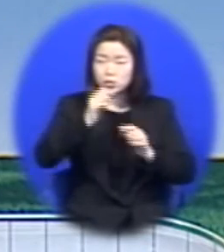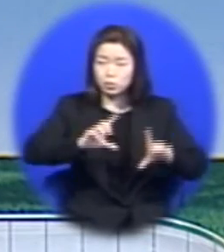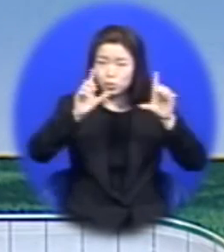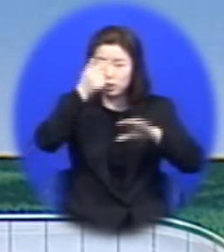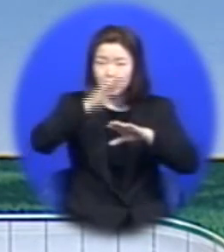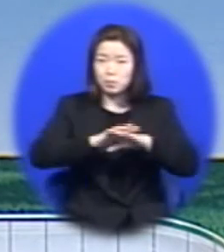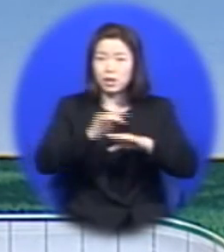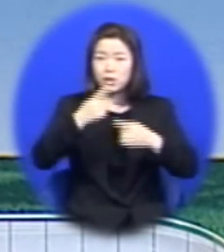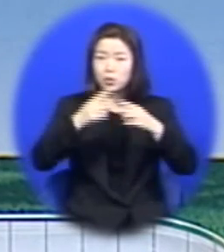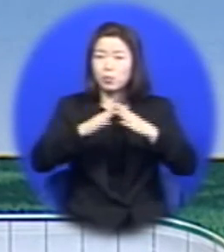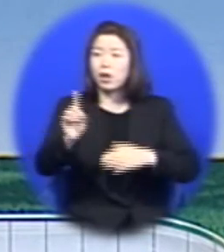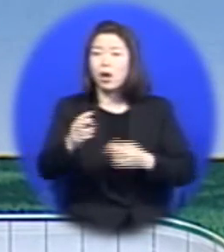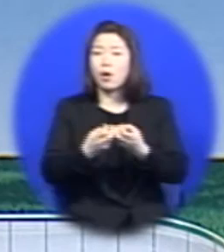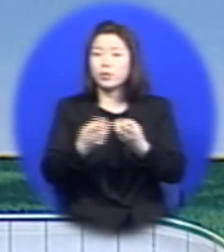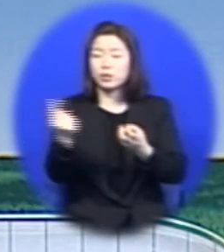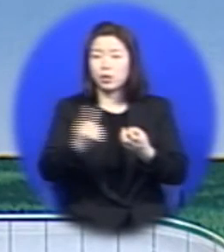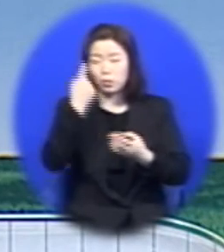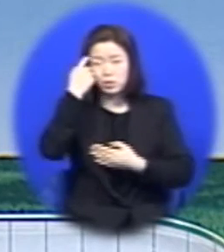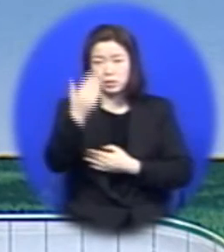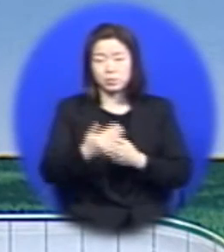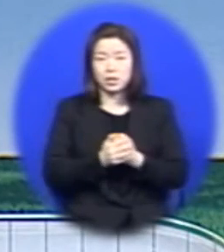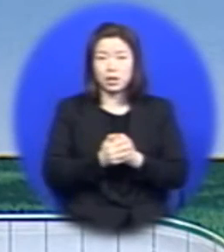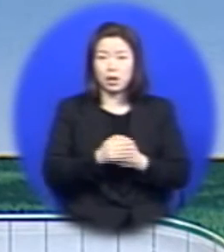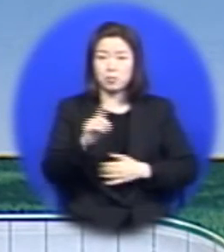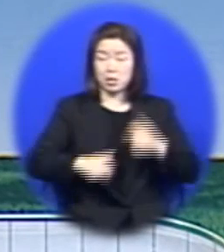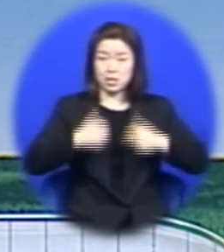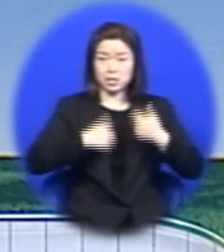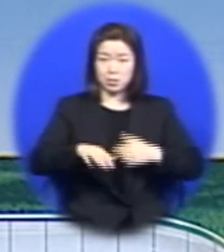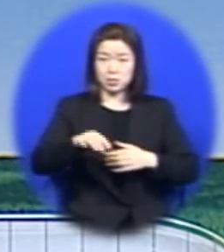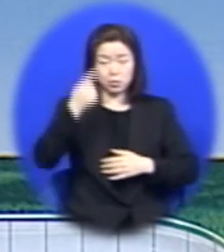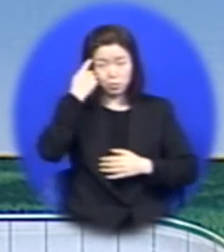교회에 어떻게 오셨어요? 뭐 재밌어 오셨어요?